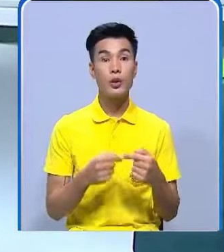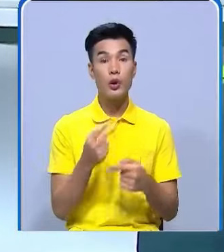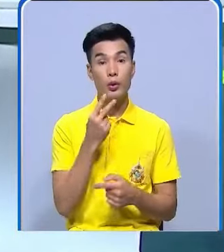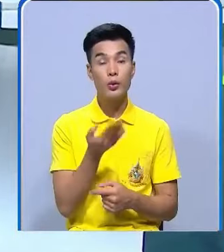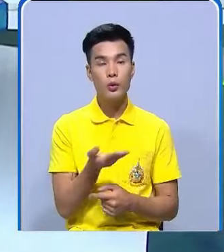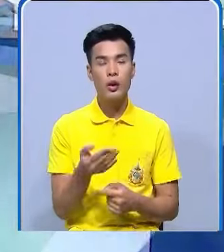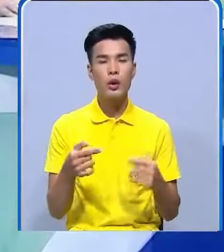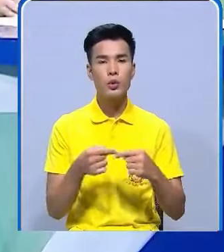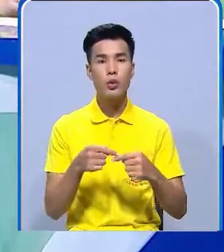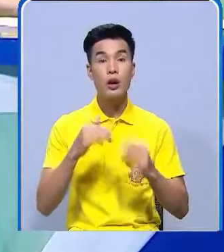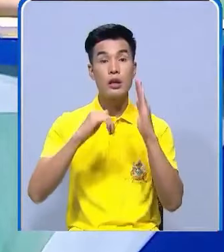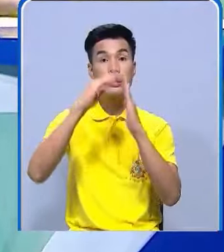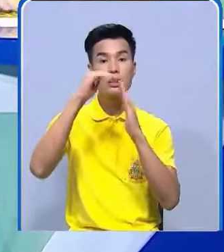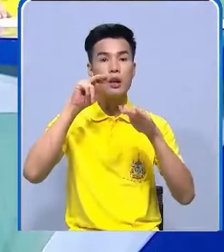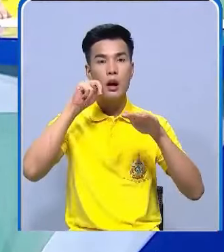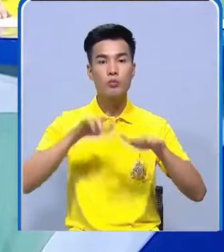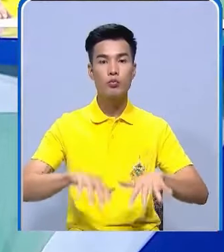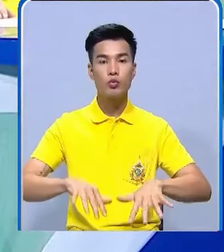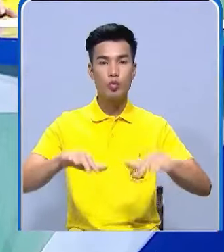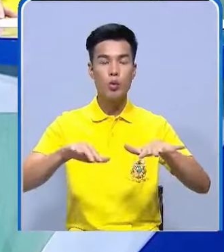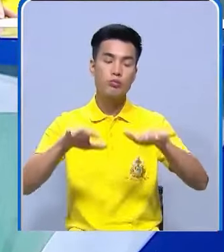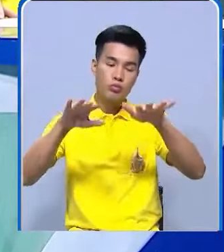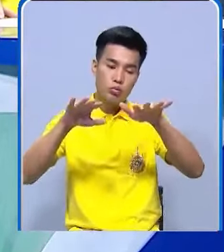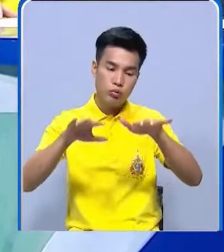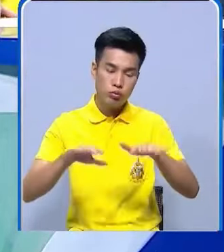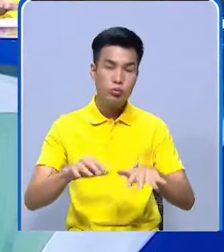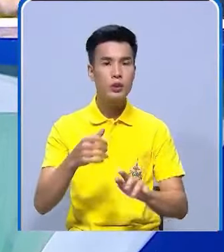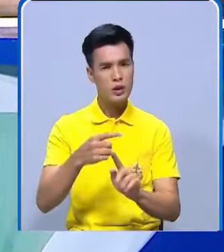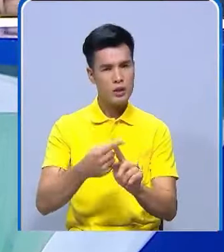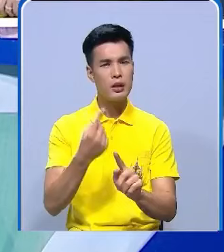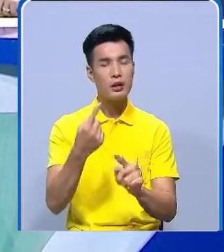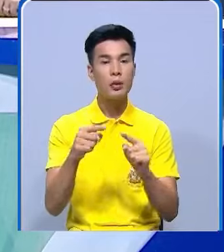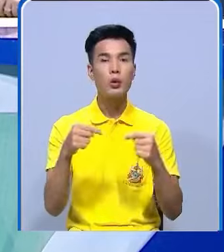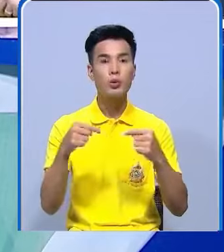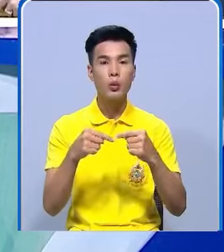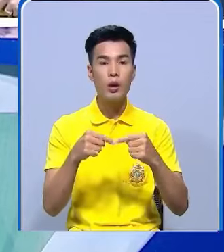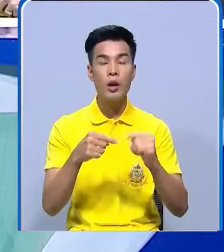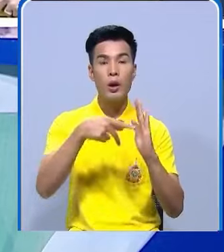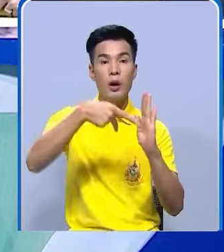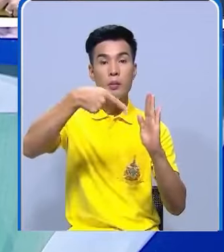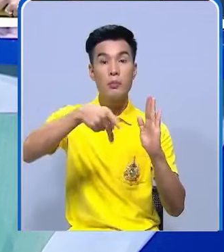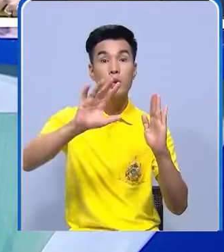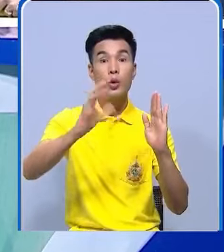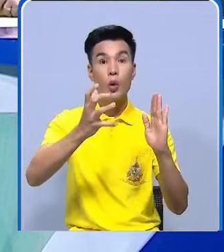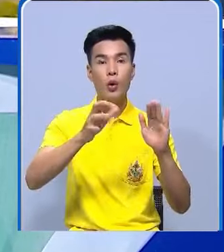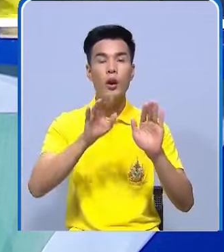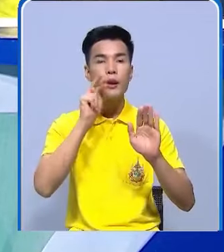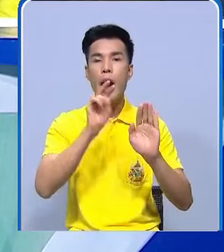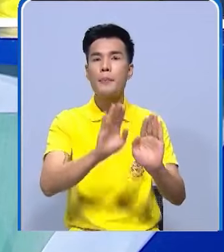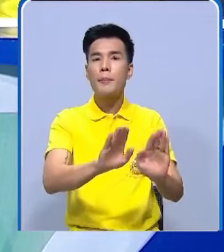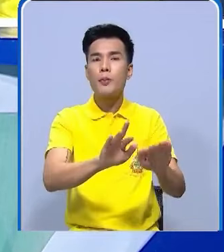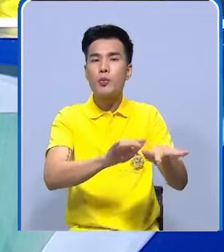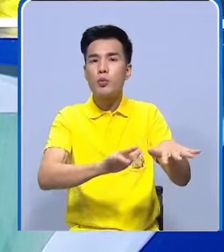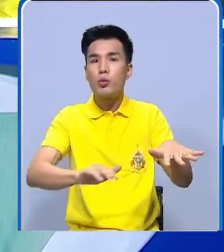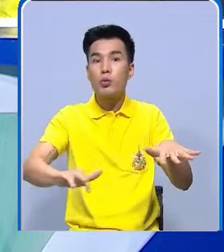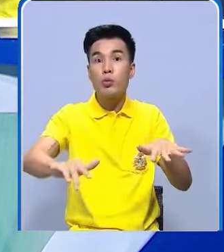เหตุอุทกภัยทางภาคเหนือก็เริ่มคลี่คลายแล้วเป็นเดือนแล้วใช่ไห ม แต่ว่าบางระกำโมเดลพิษณุโลกก็คือเป็นจุดรับน้ำและทีนี้ว่